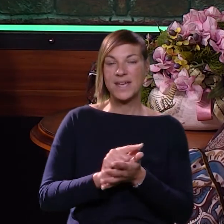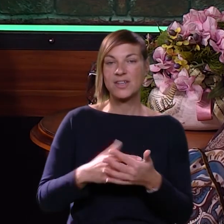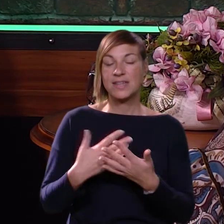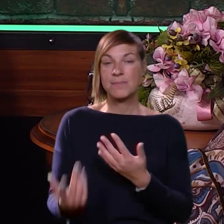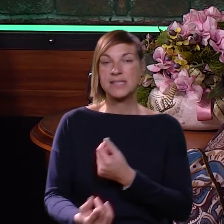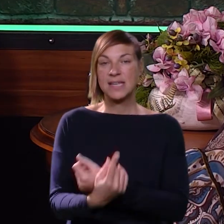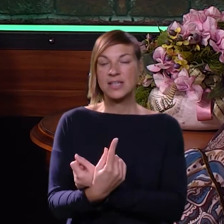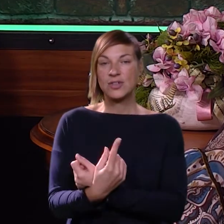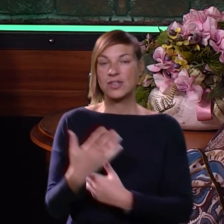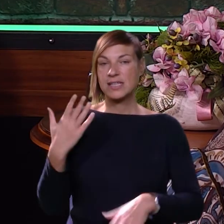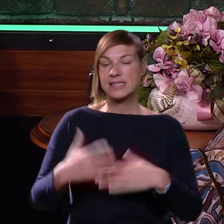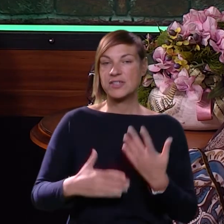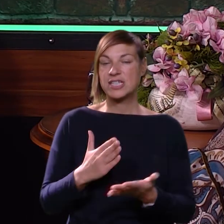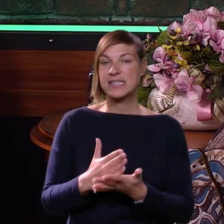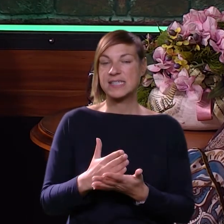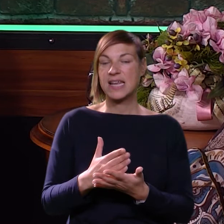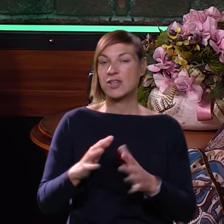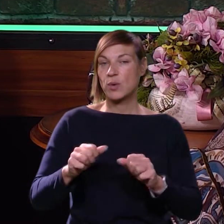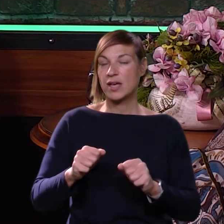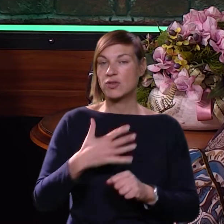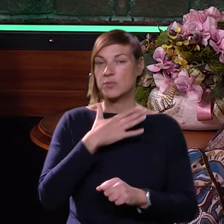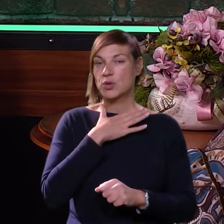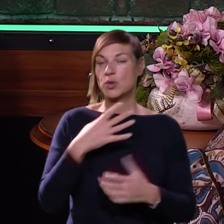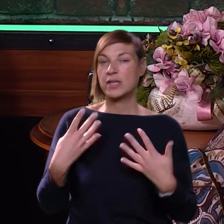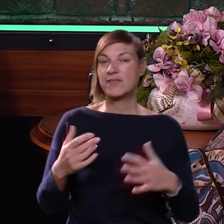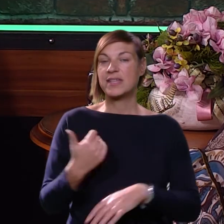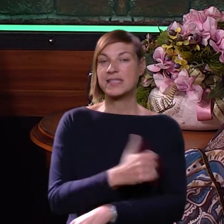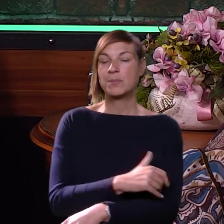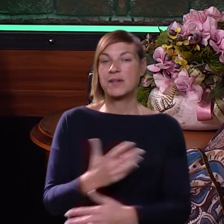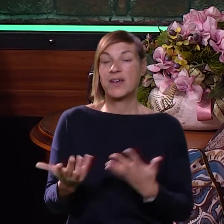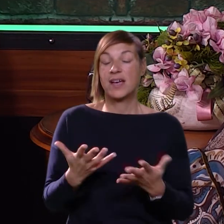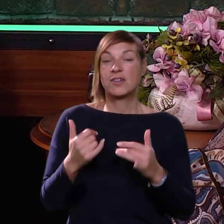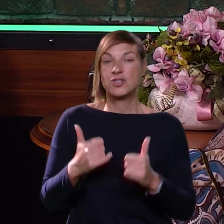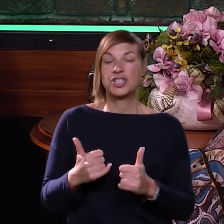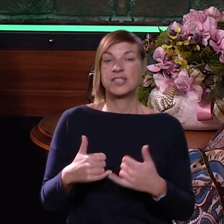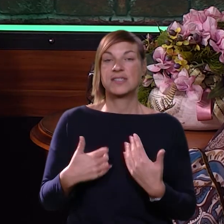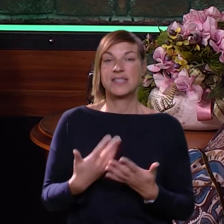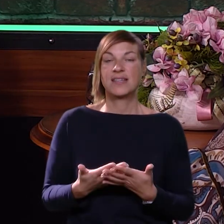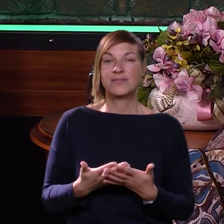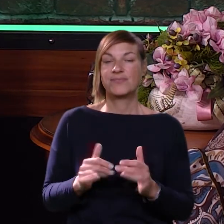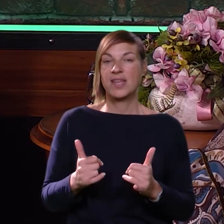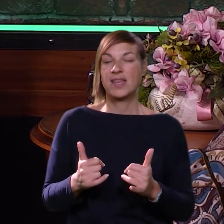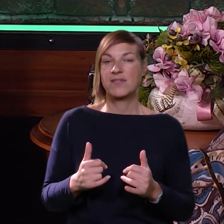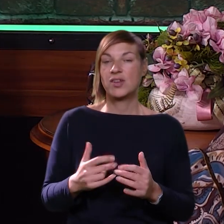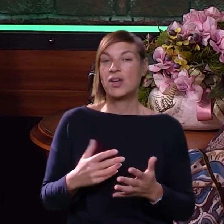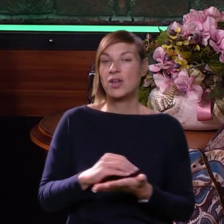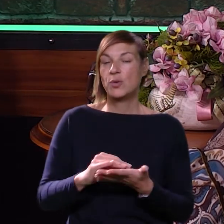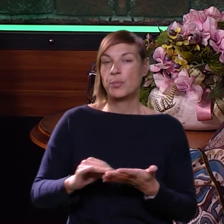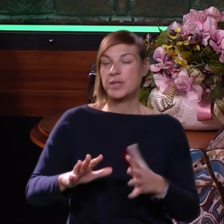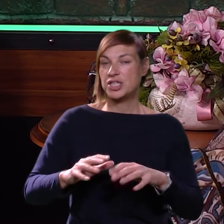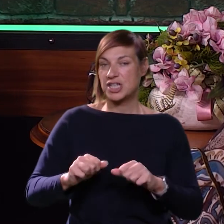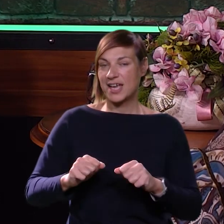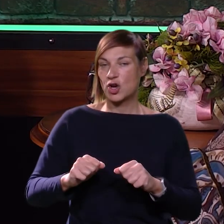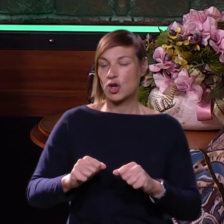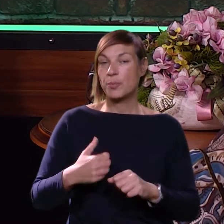periodu. Da bi se dogodilo da sam završila srednju ekonomsku školu i 91. je kako ćeš sad nešto, naravno upiši ekonomiju,